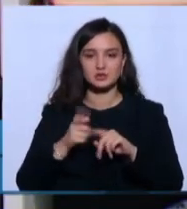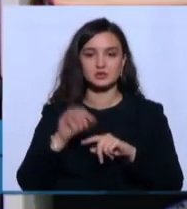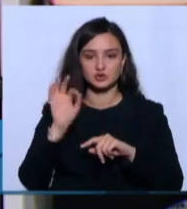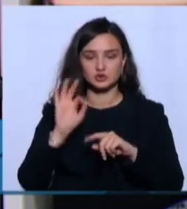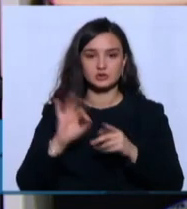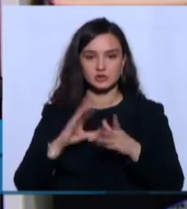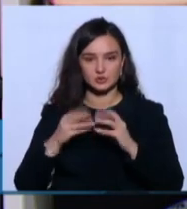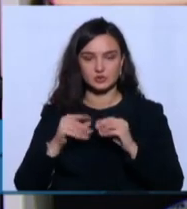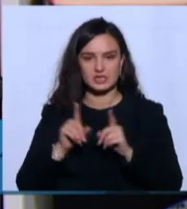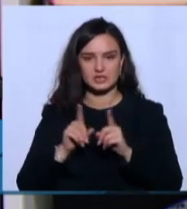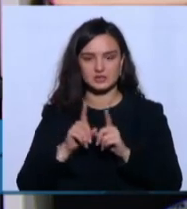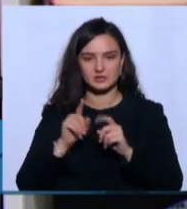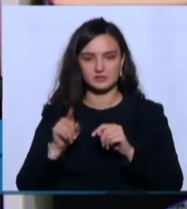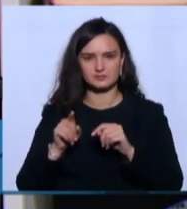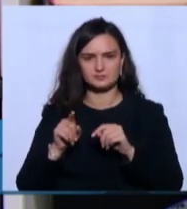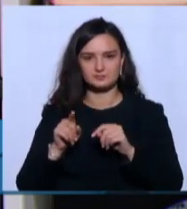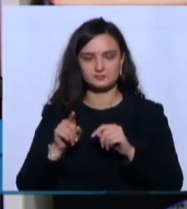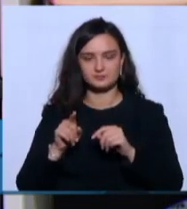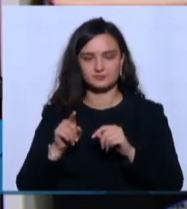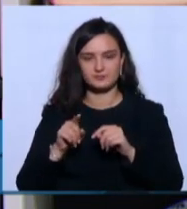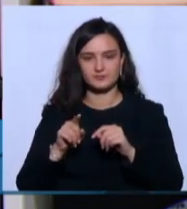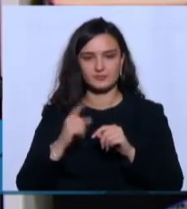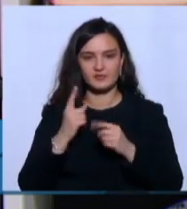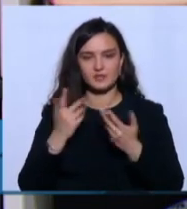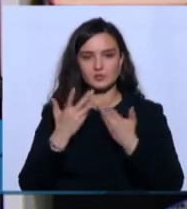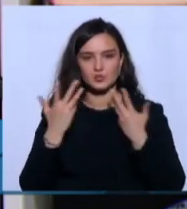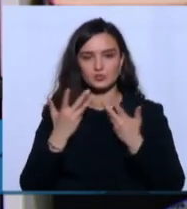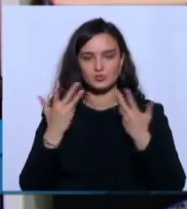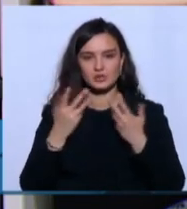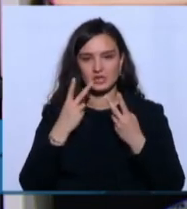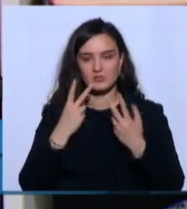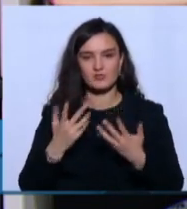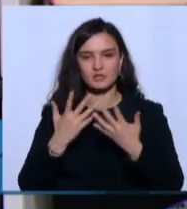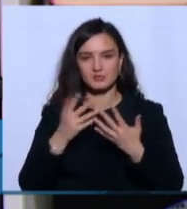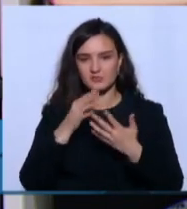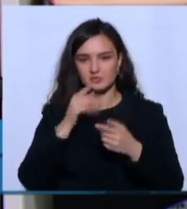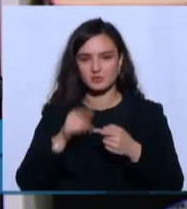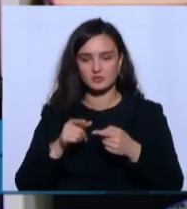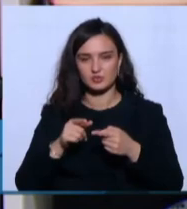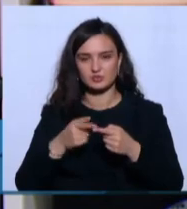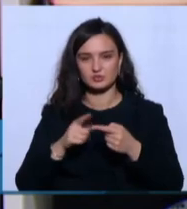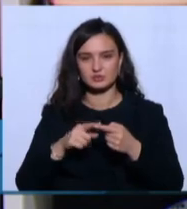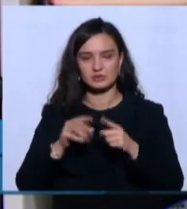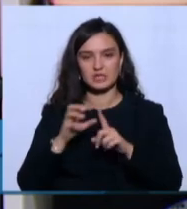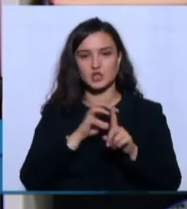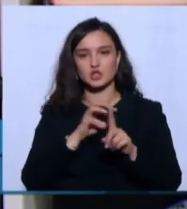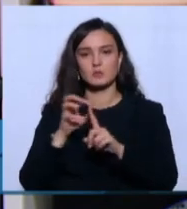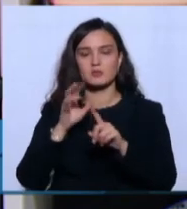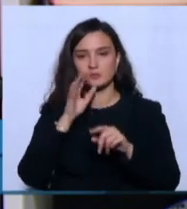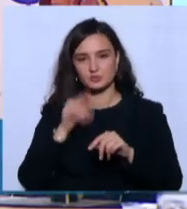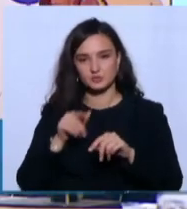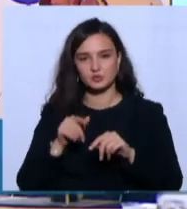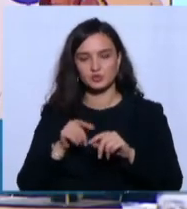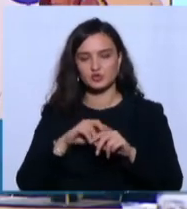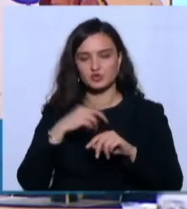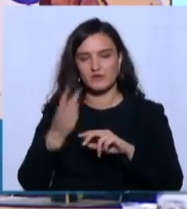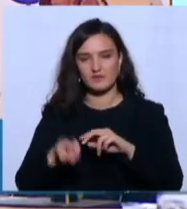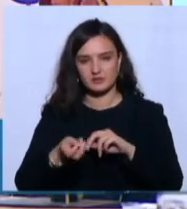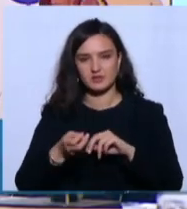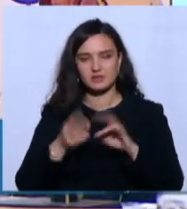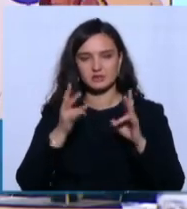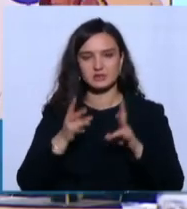ხშირია სხვათაშორის აი ესეთი ფიზ და პირველი სუბუქი გამოვლინებებისას, აი ლაშქრობების დროს ხევში ჩავარდა